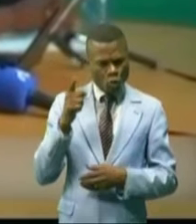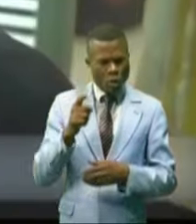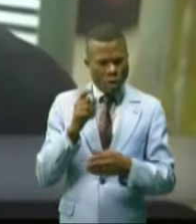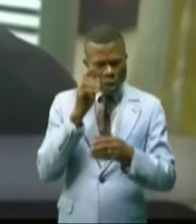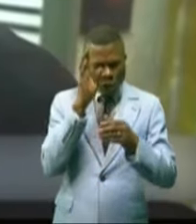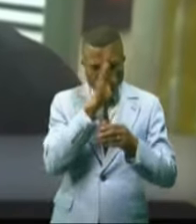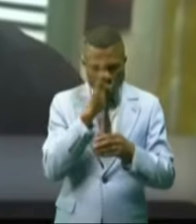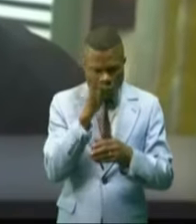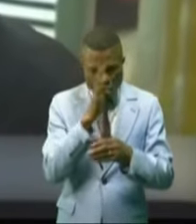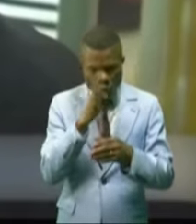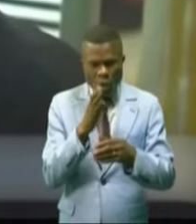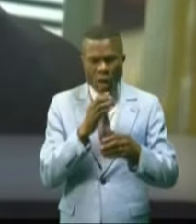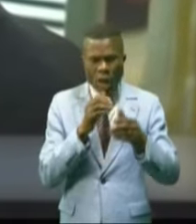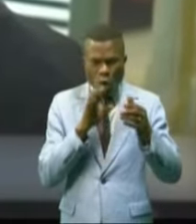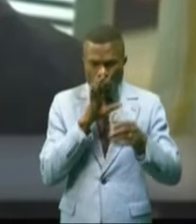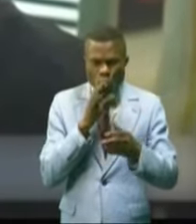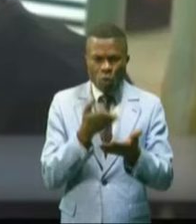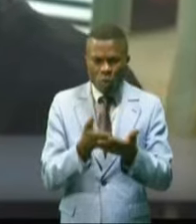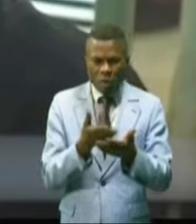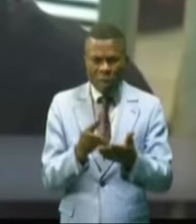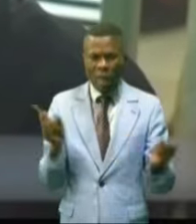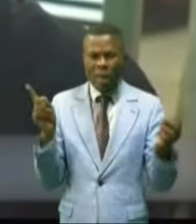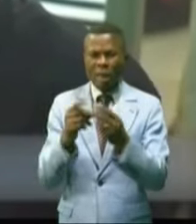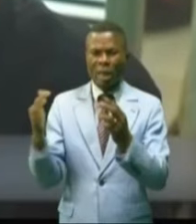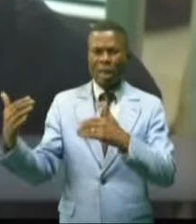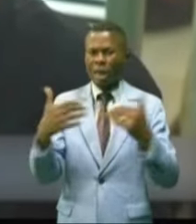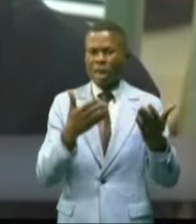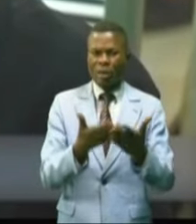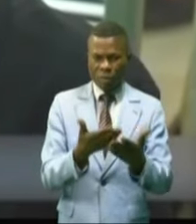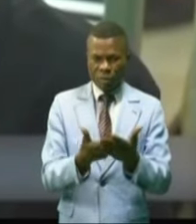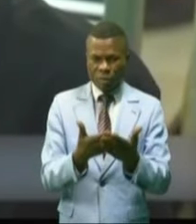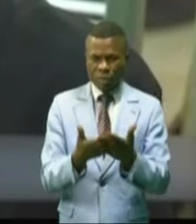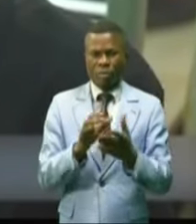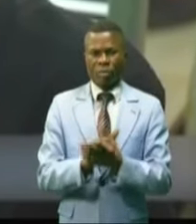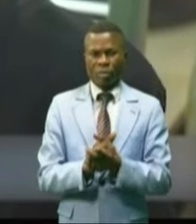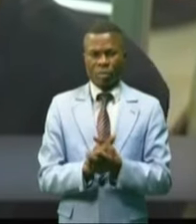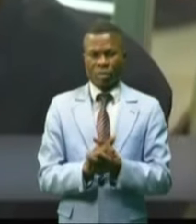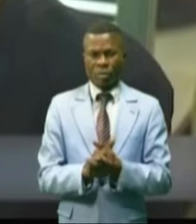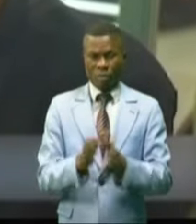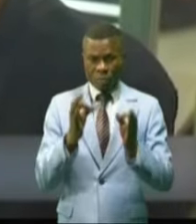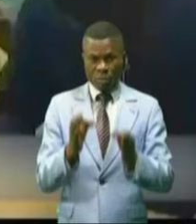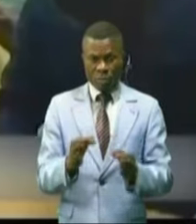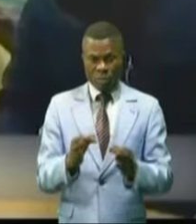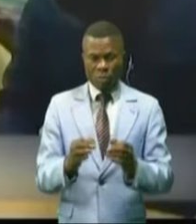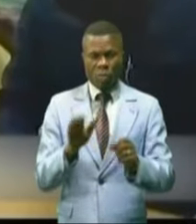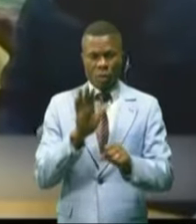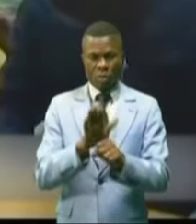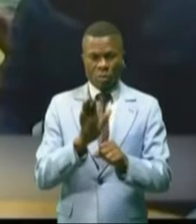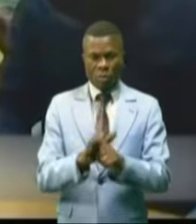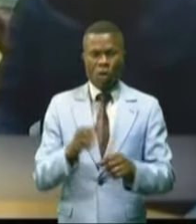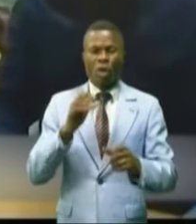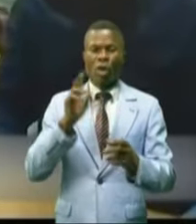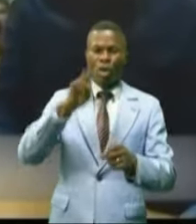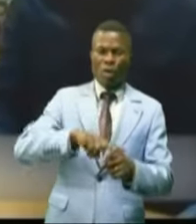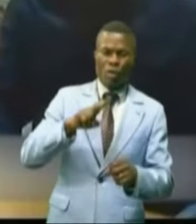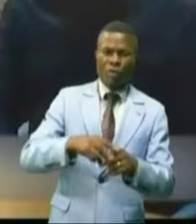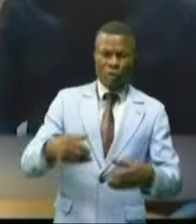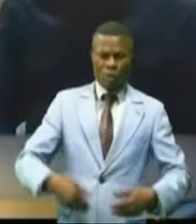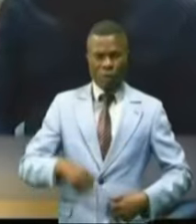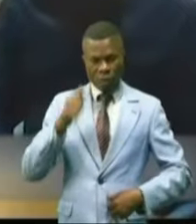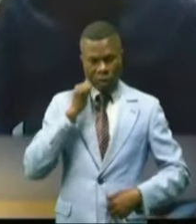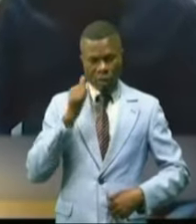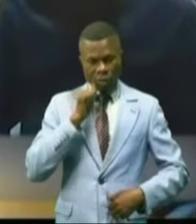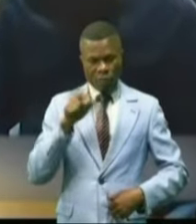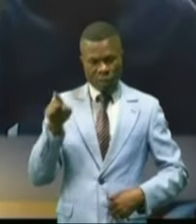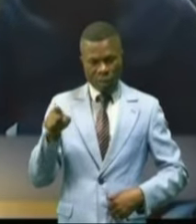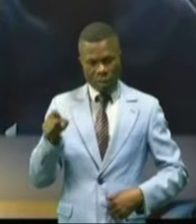Bafoua-Sendé. Face à des affrontements entre les jeunes de ces localités et des cas de violence des jeunes filles qui se commettent dans cette contrée de